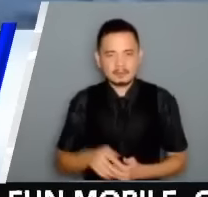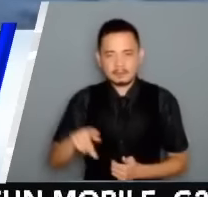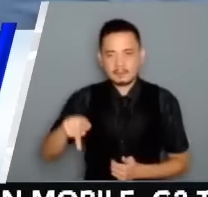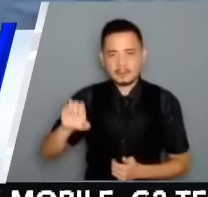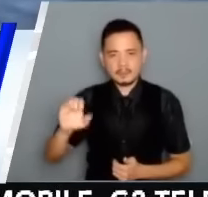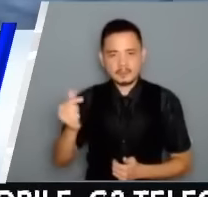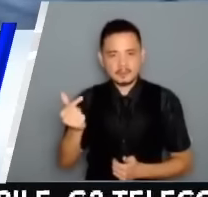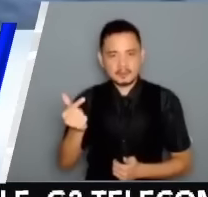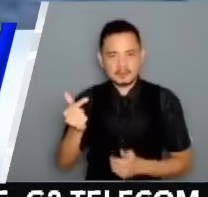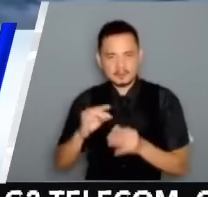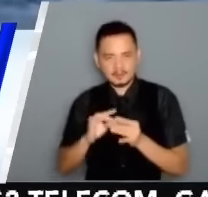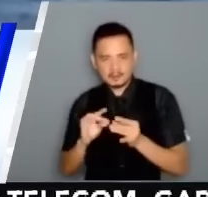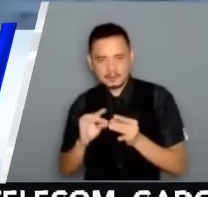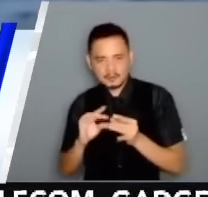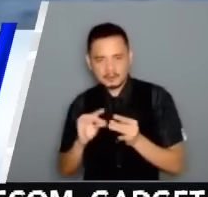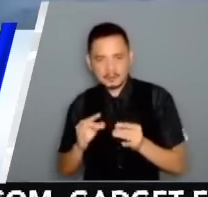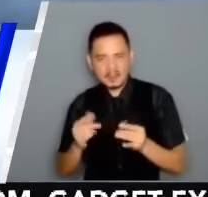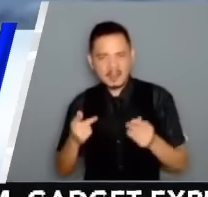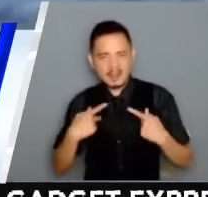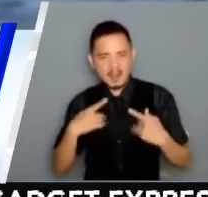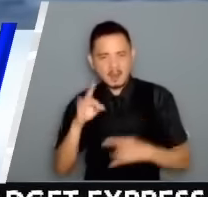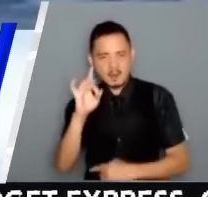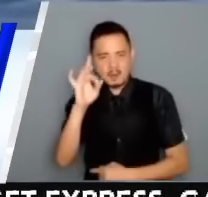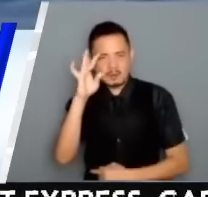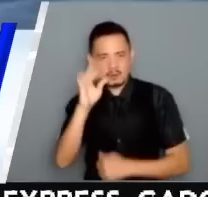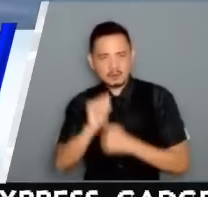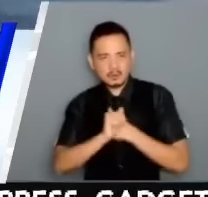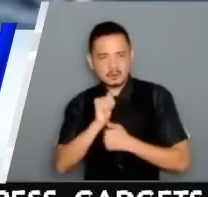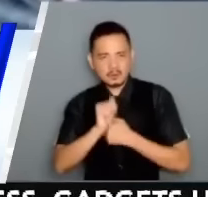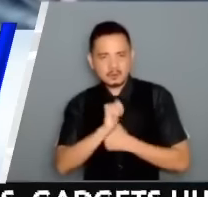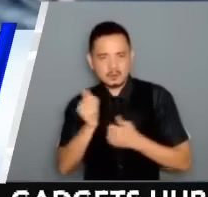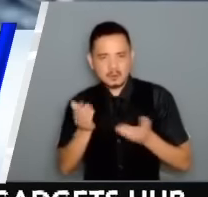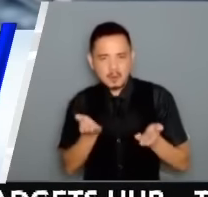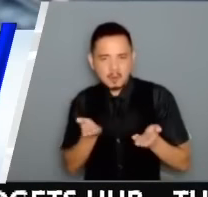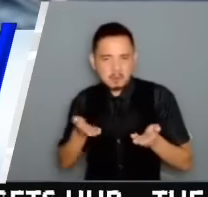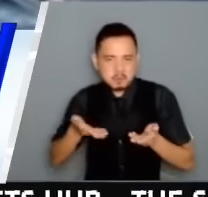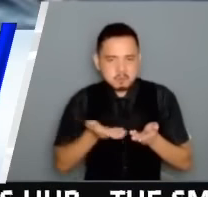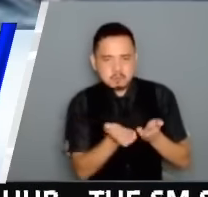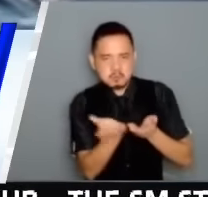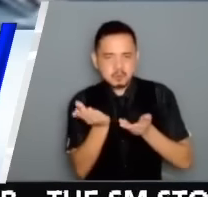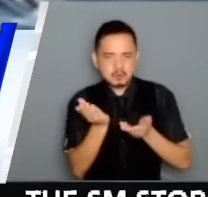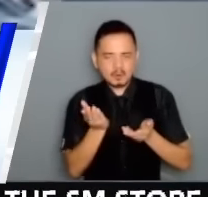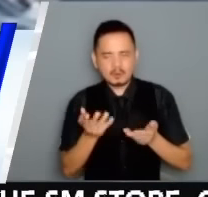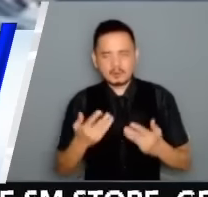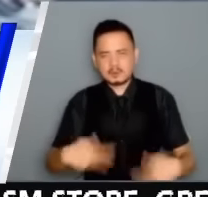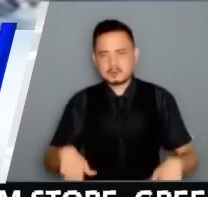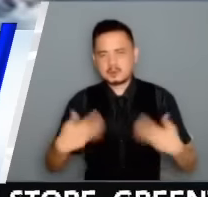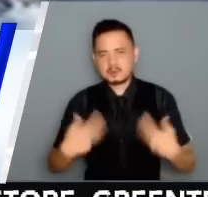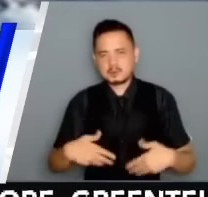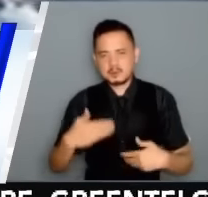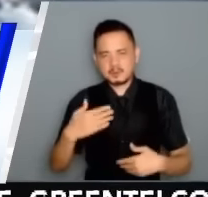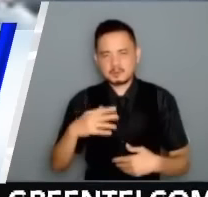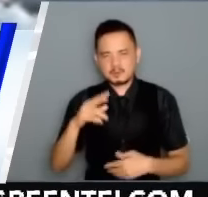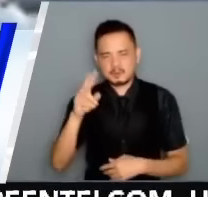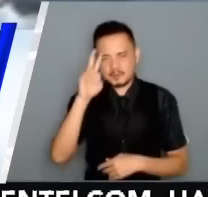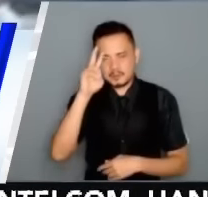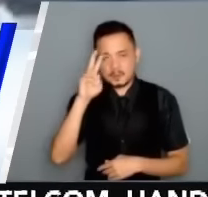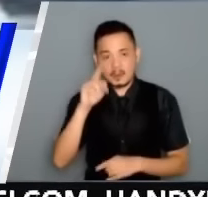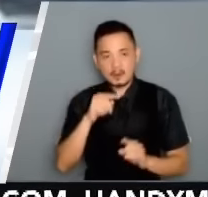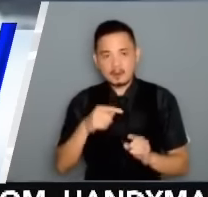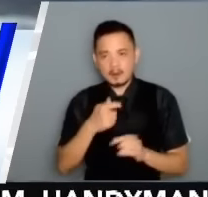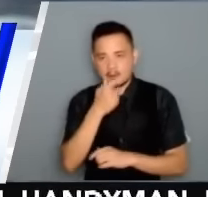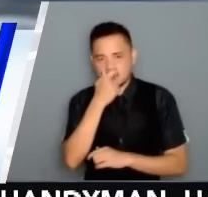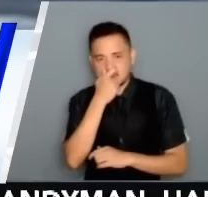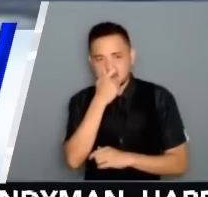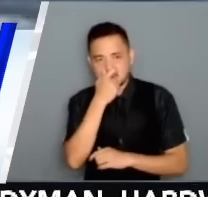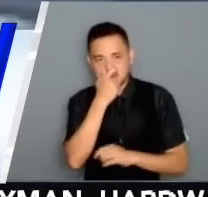rin daw ito ng dangerous maneuvers laban sa kanilang barko. Sa mga oras na ito, nakatanggap naman ng radio challenge ang BRP Bagakay